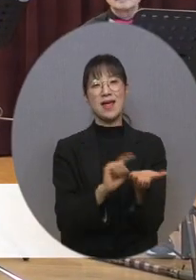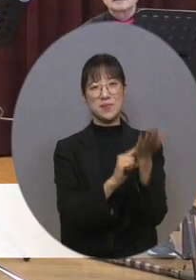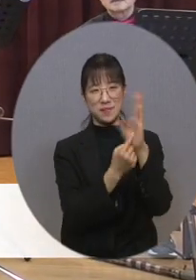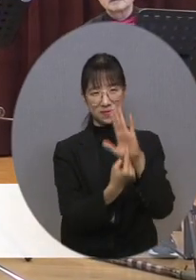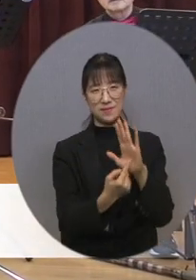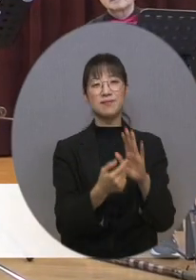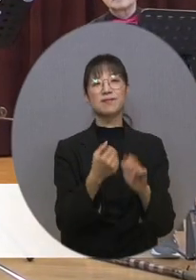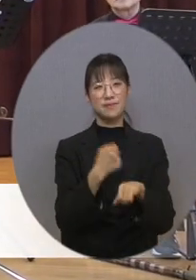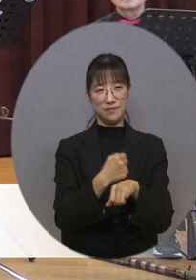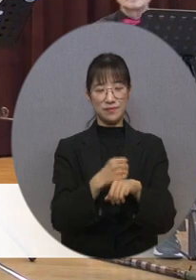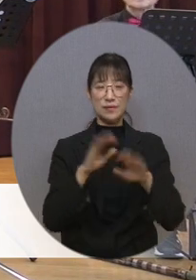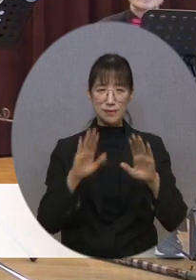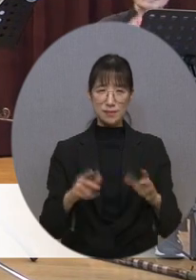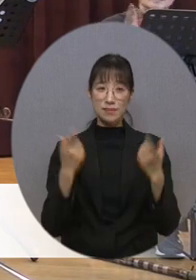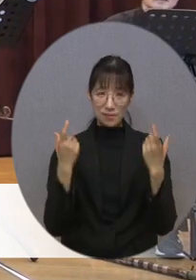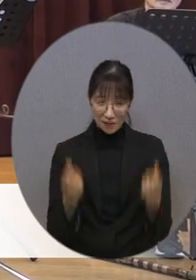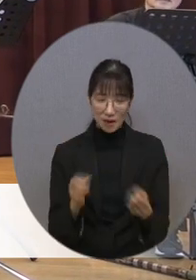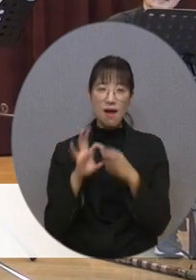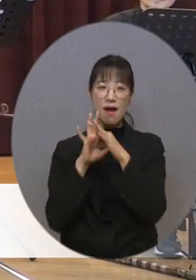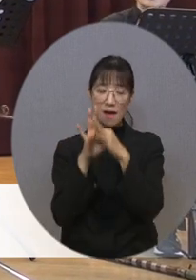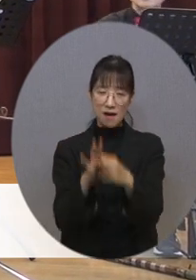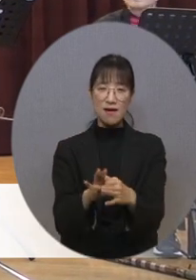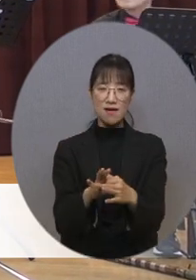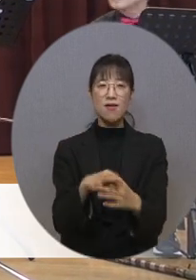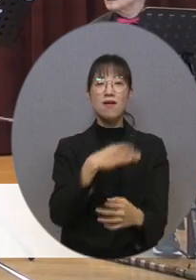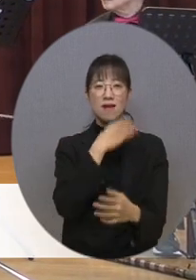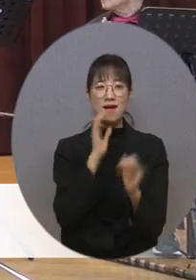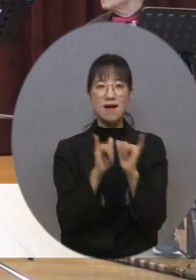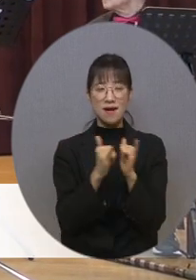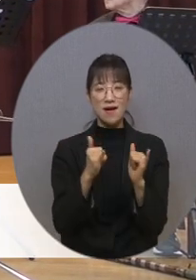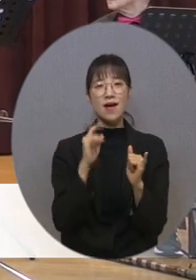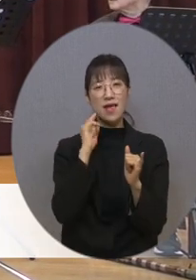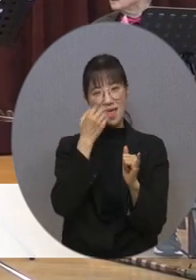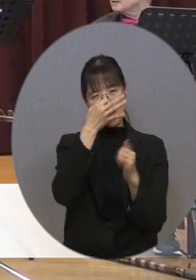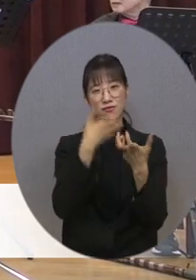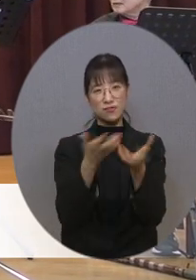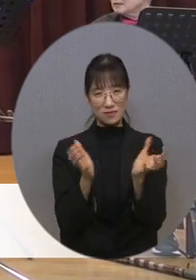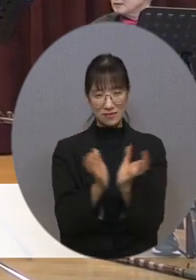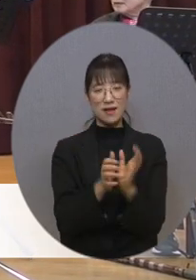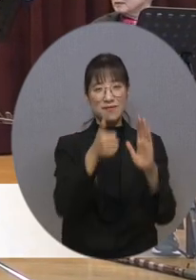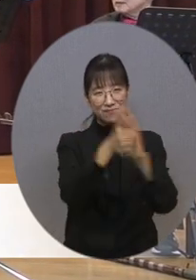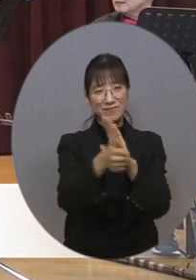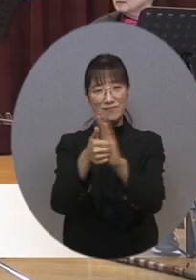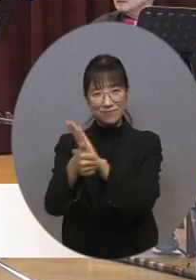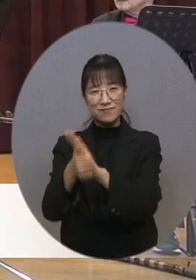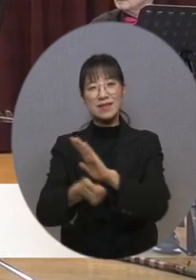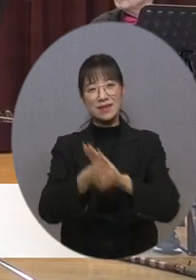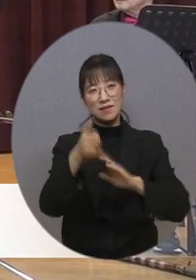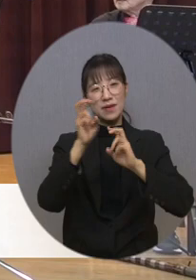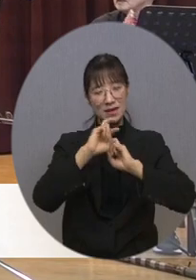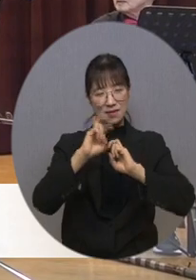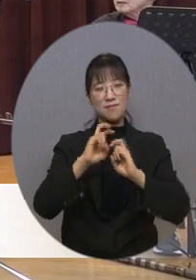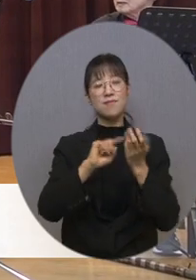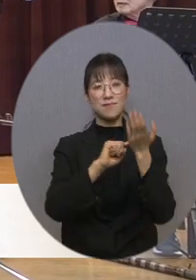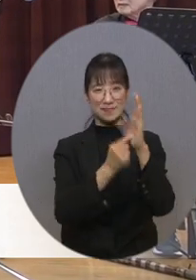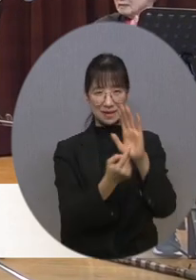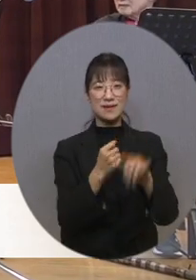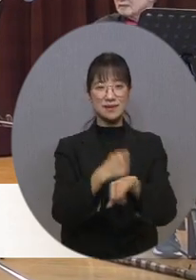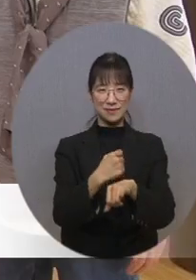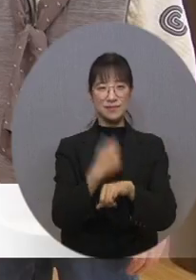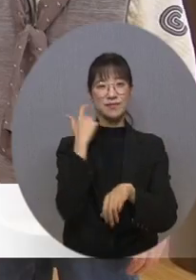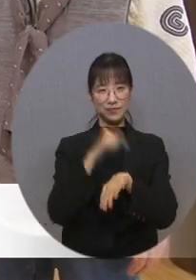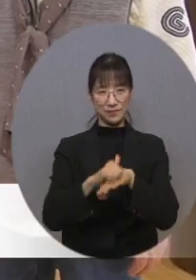또한 지금껏 해왔던 것처럼 시니어 예술단은 앞으로도 그늘진 곳을 찾아 희망을 주는 음악회를 가질 예정이라고